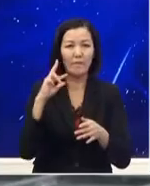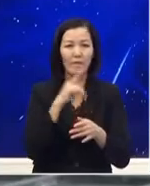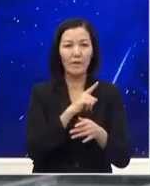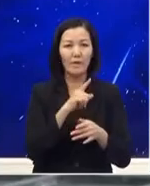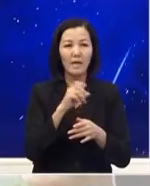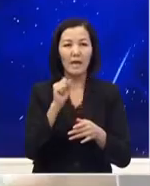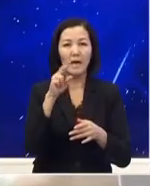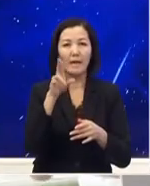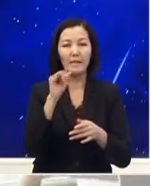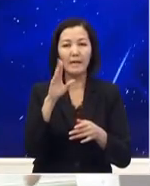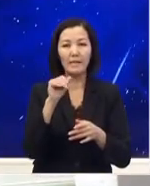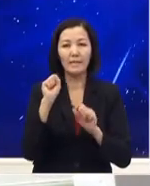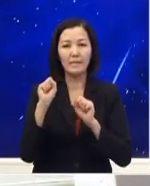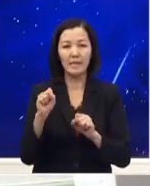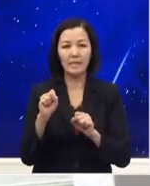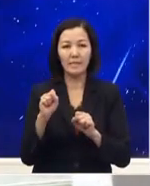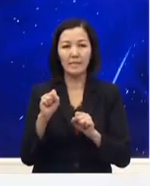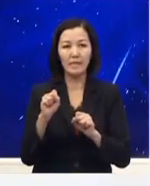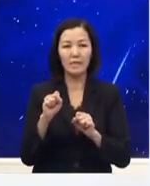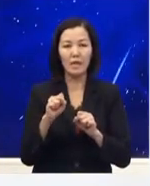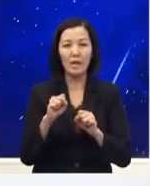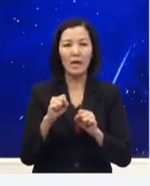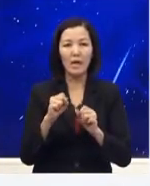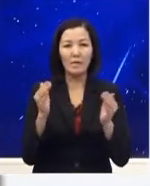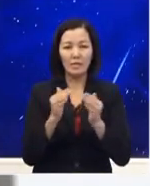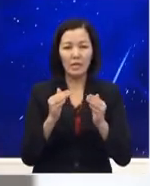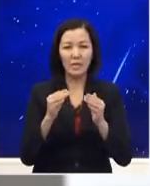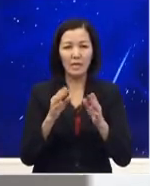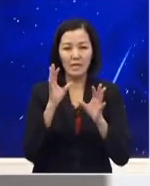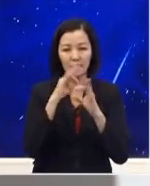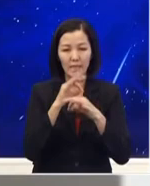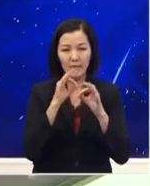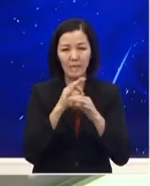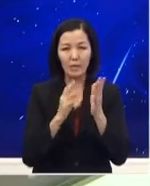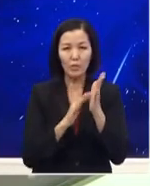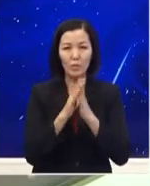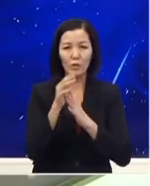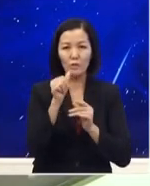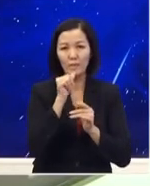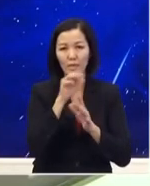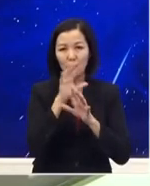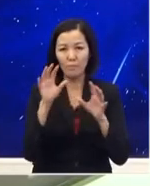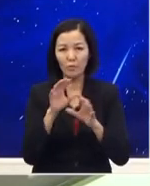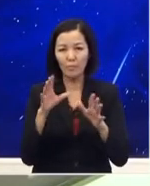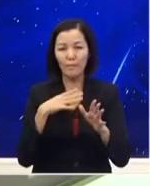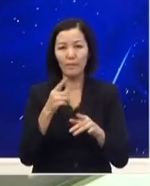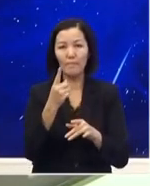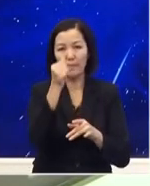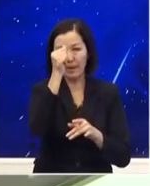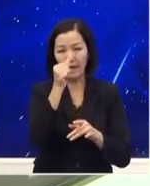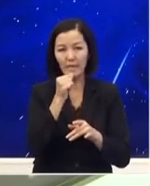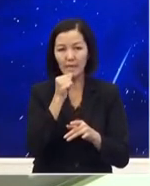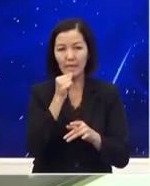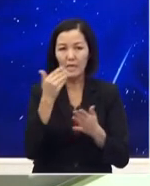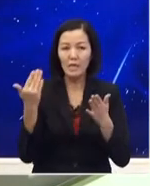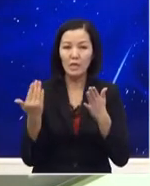ада залалсызданған сан мың алма көшеттерін арнайы зертханада жетістіру. Бір айдың көлемінде жаңа өсімдіктесінен